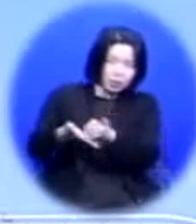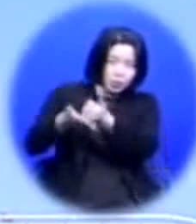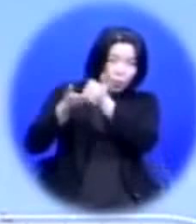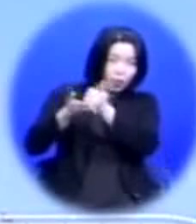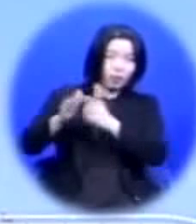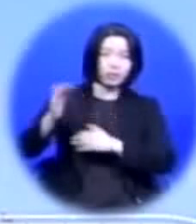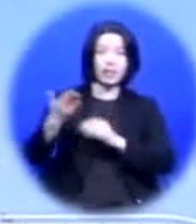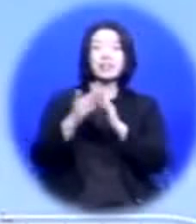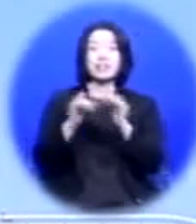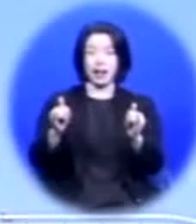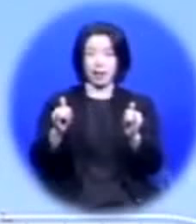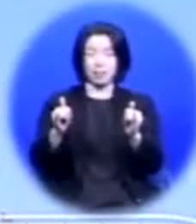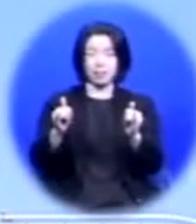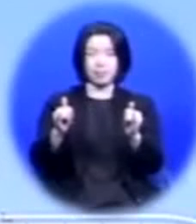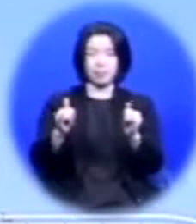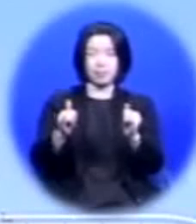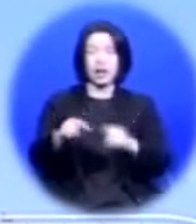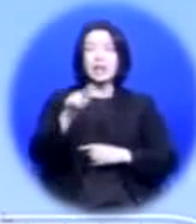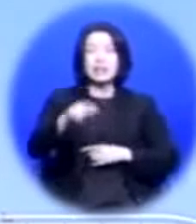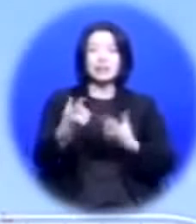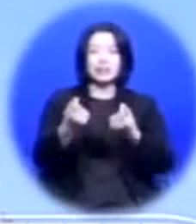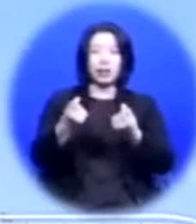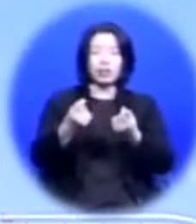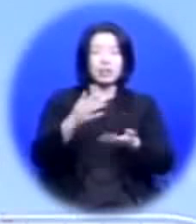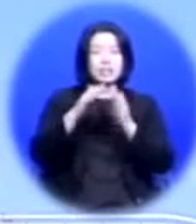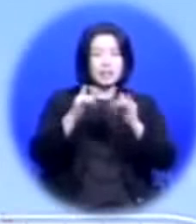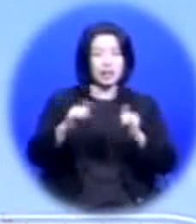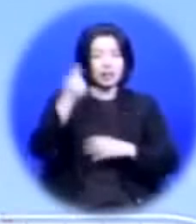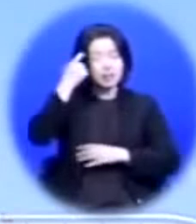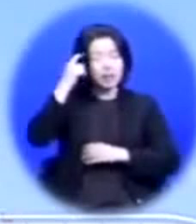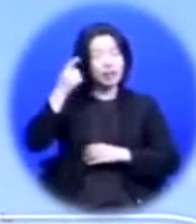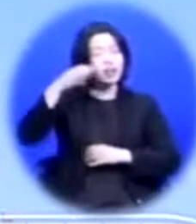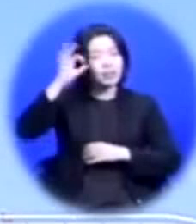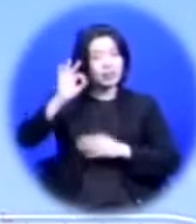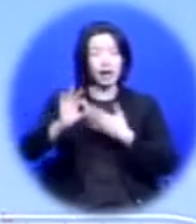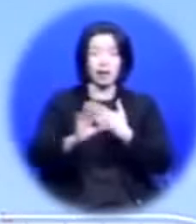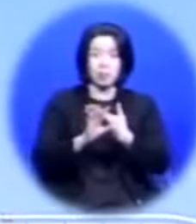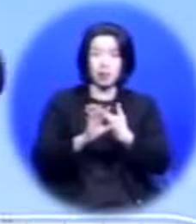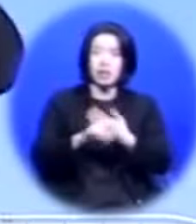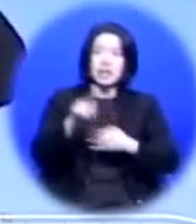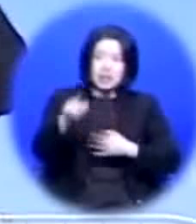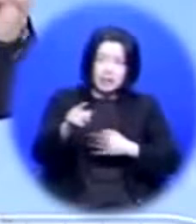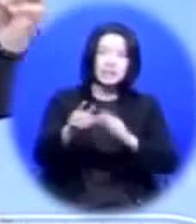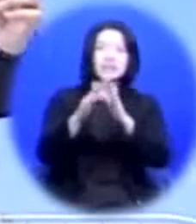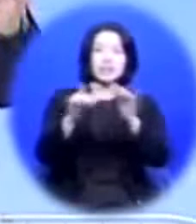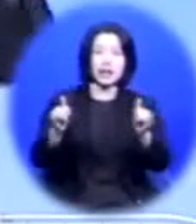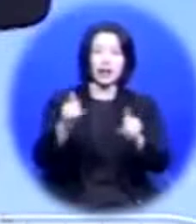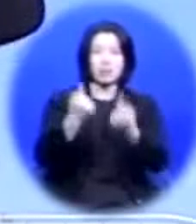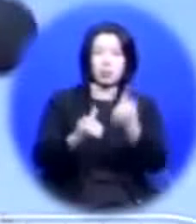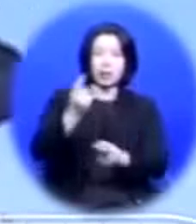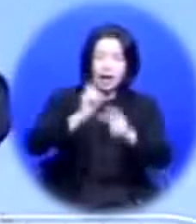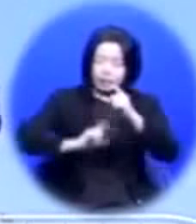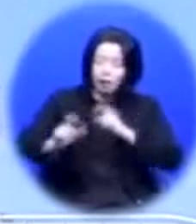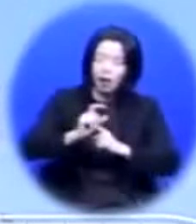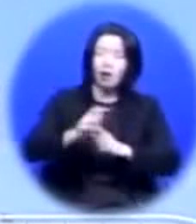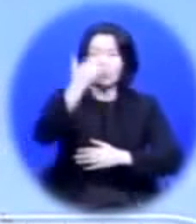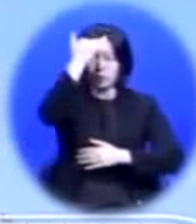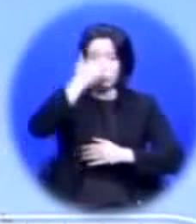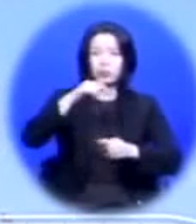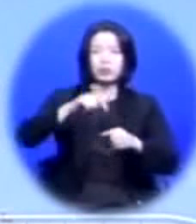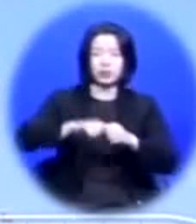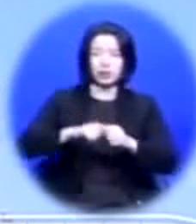되는 사람 그런 사람 생각나시면 그 사람보다도 더 도덕적이어야 천국에